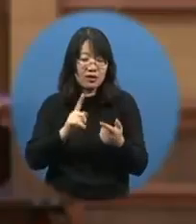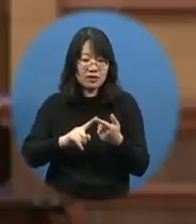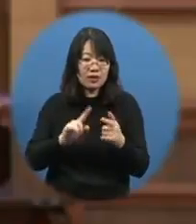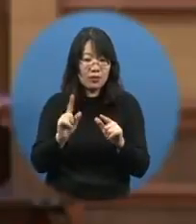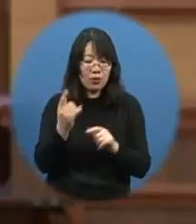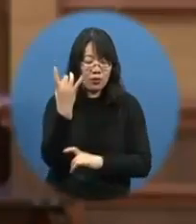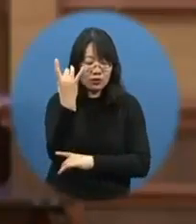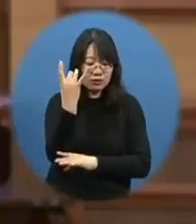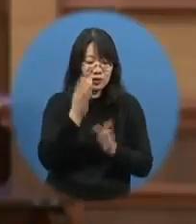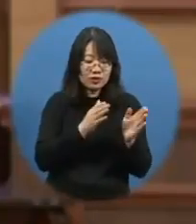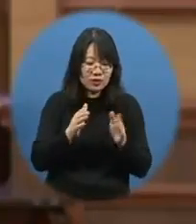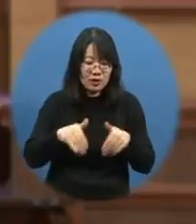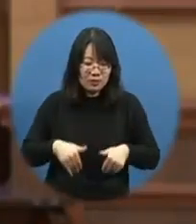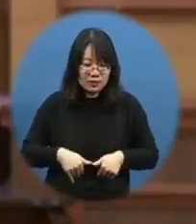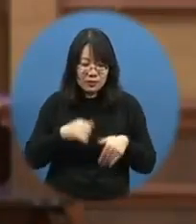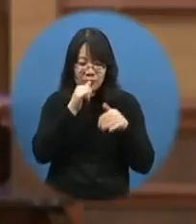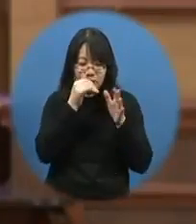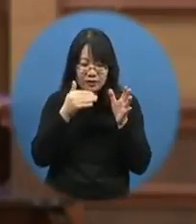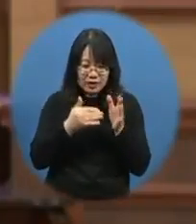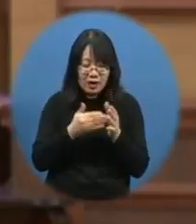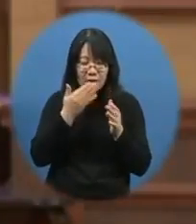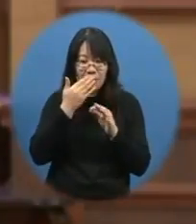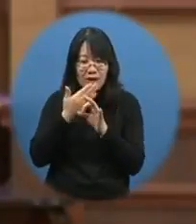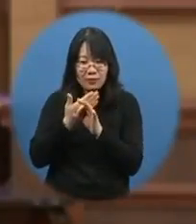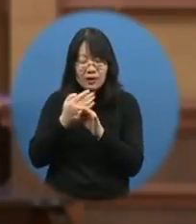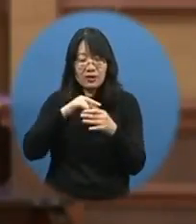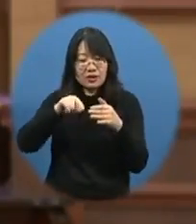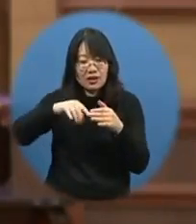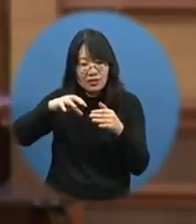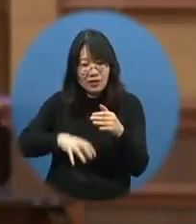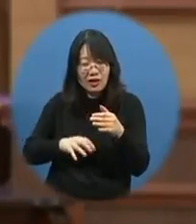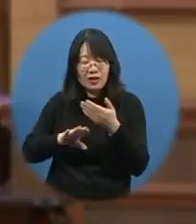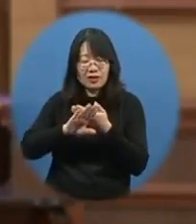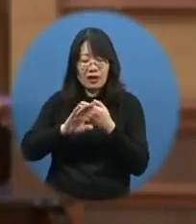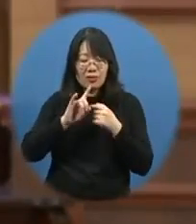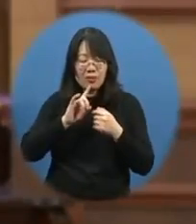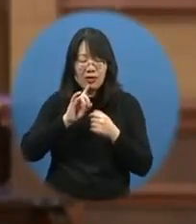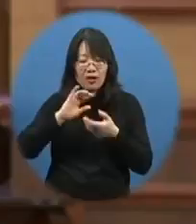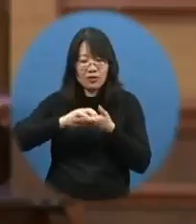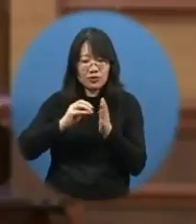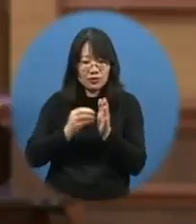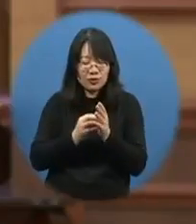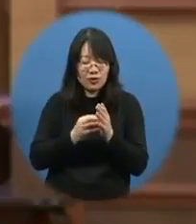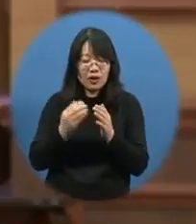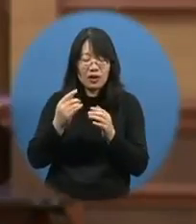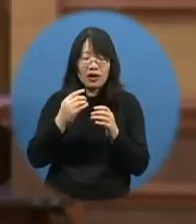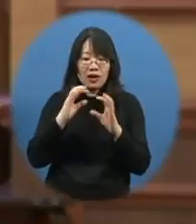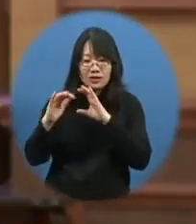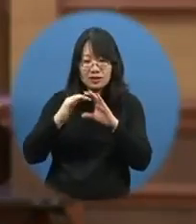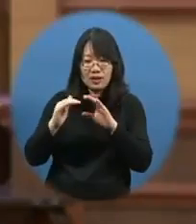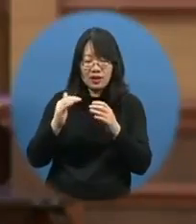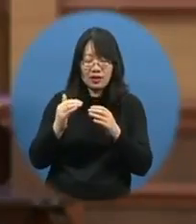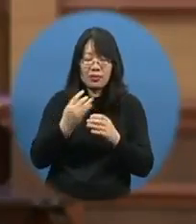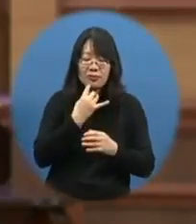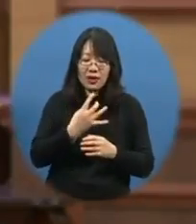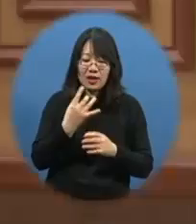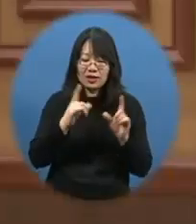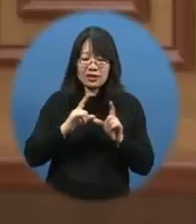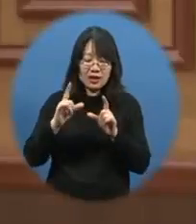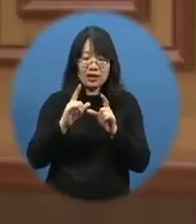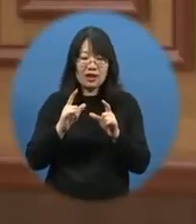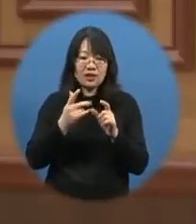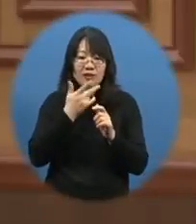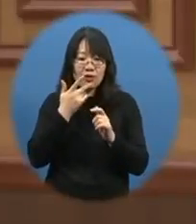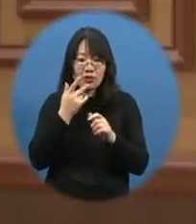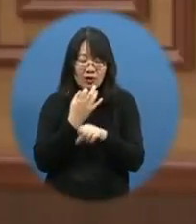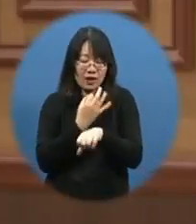이거는 기본적으로 갖추도록 해야 한다. 예. 뭐 가능하면 거기에 뭐 외국어도 어느 정도 그렇죠. 의사소통만 아주 예. 가벼운 생활 영어 정도 할 수